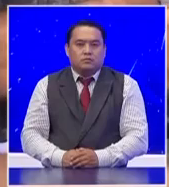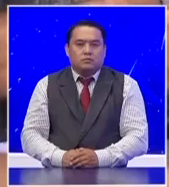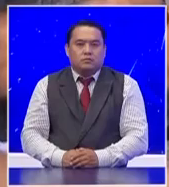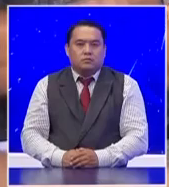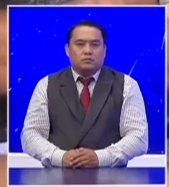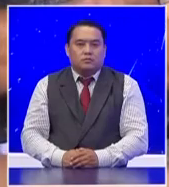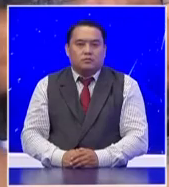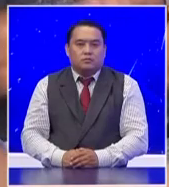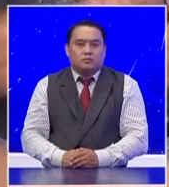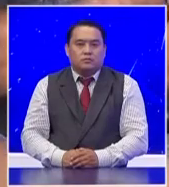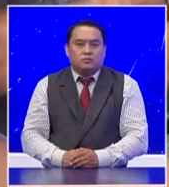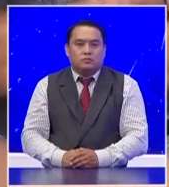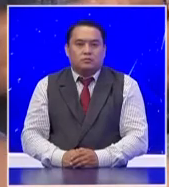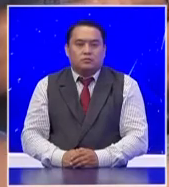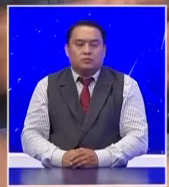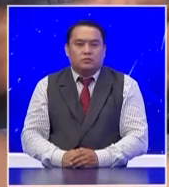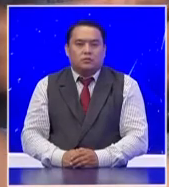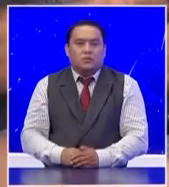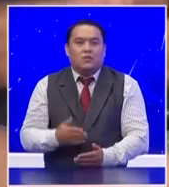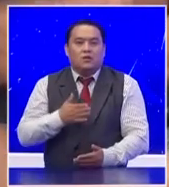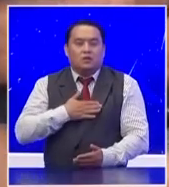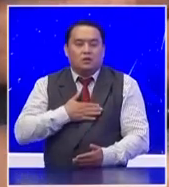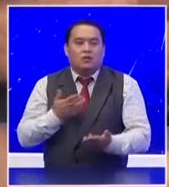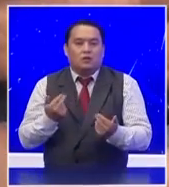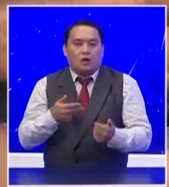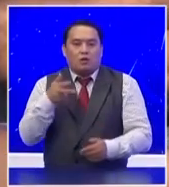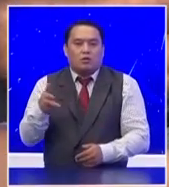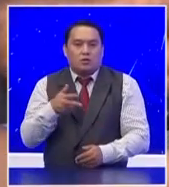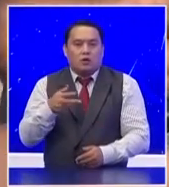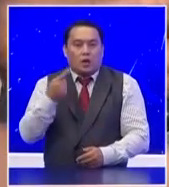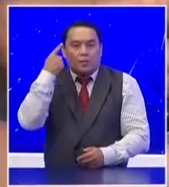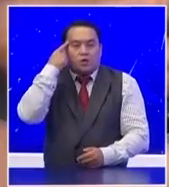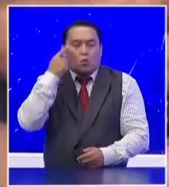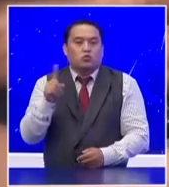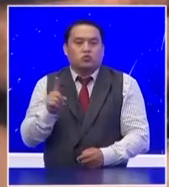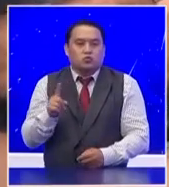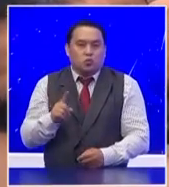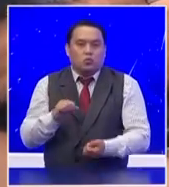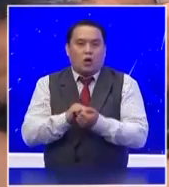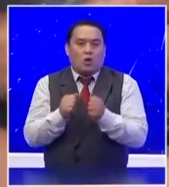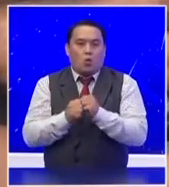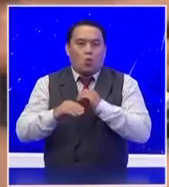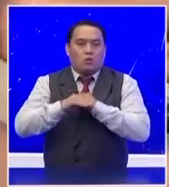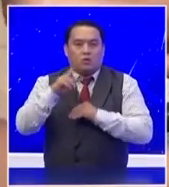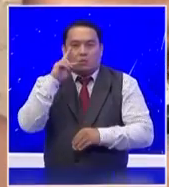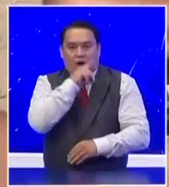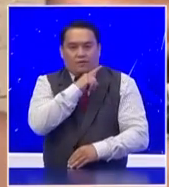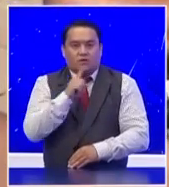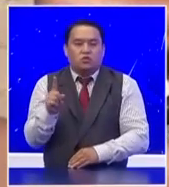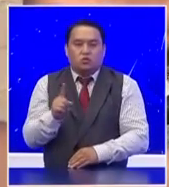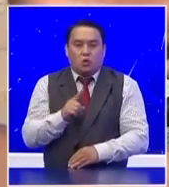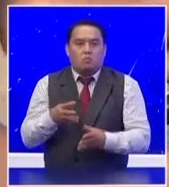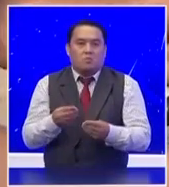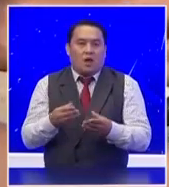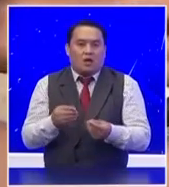день. Да, это я выложил ролик, но если честно, на тот момент мне казалось, что дорога уложена неправильно, что асфальт